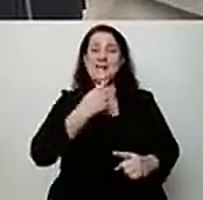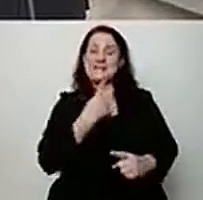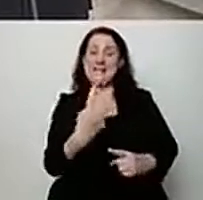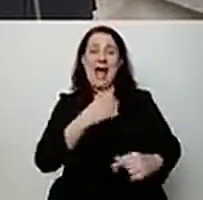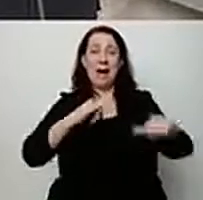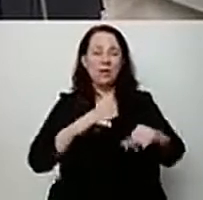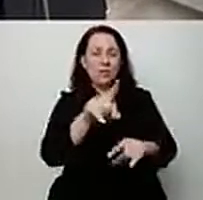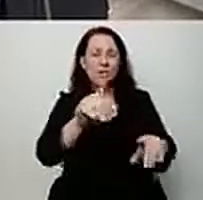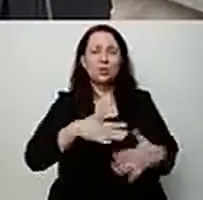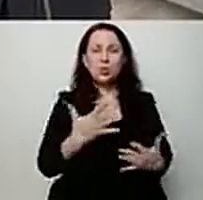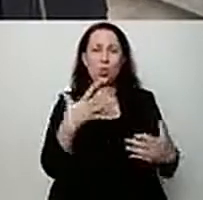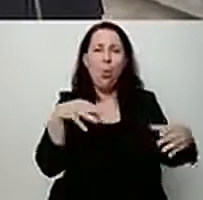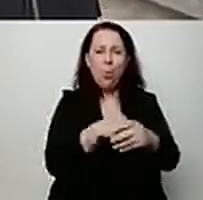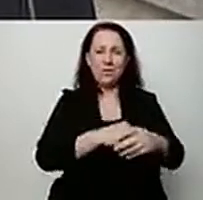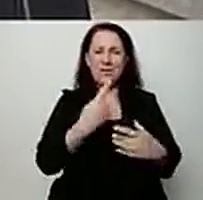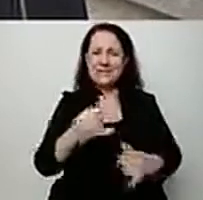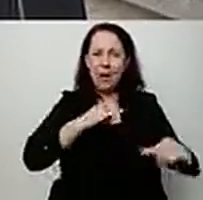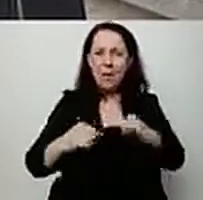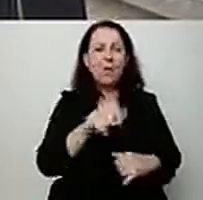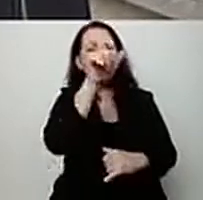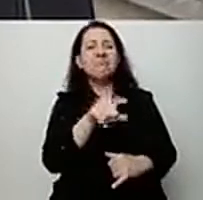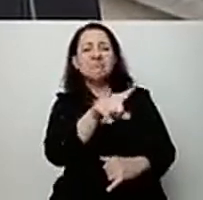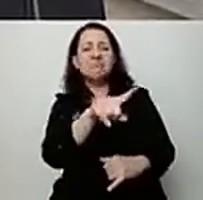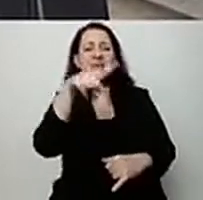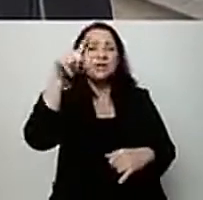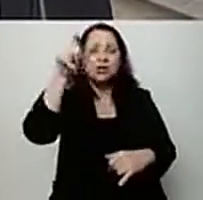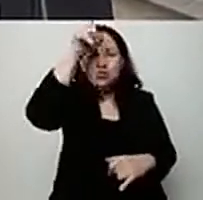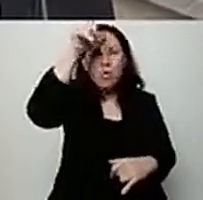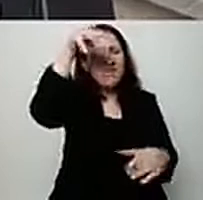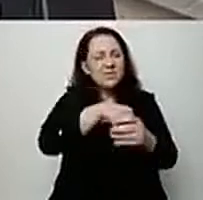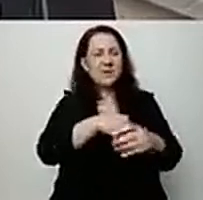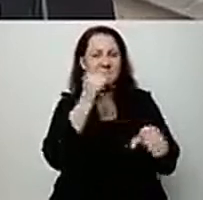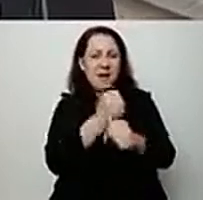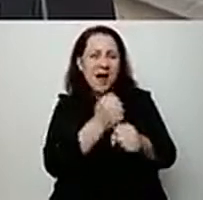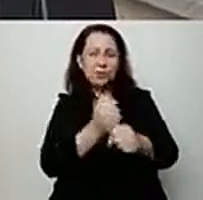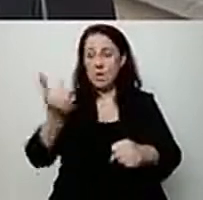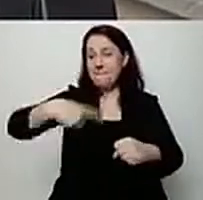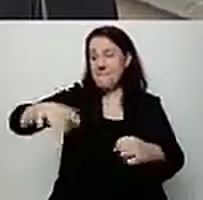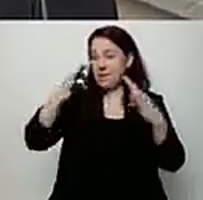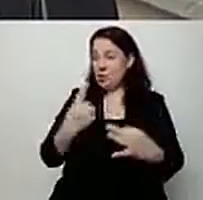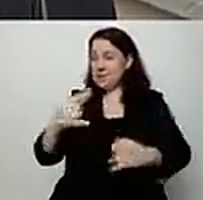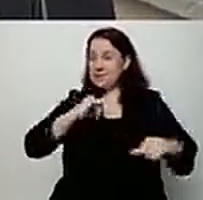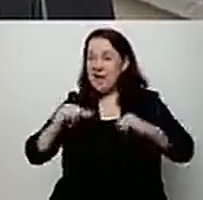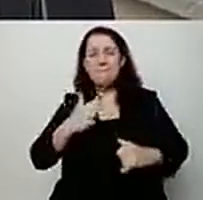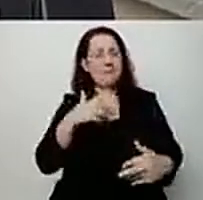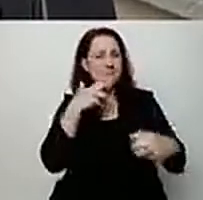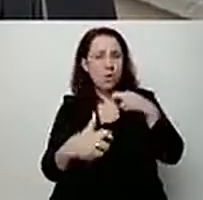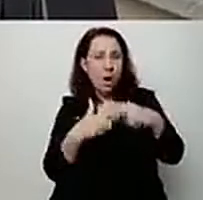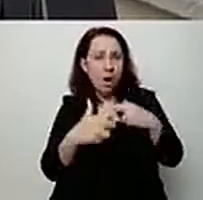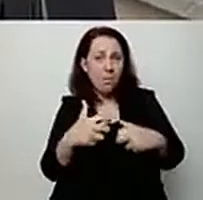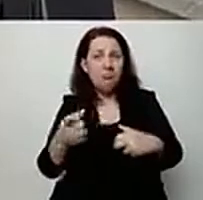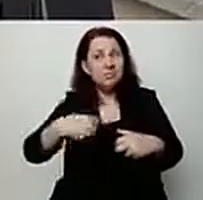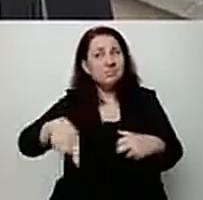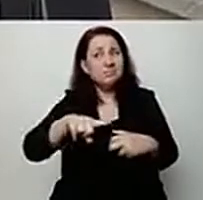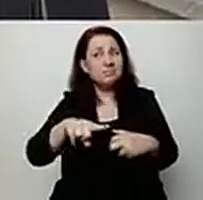W niedzielę 14 czerwca kandydat na urząd prezydenta Rzeczypospolitej Polskiej Rafał Trzaskowski spotkał się w Jeleniej Górze z mieszkańcami